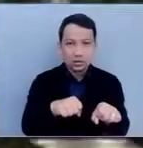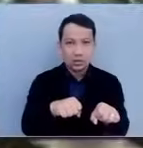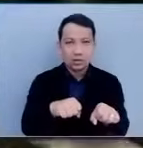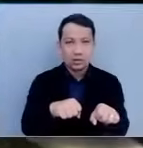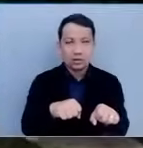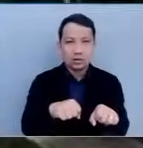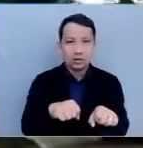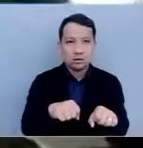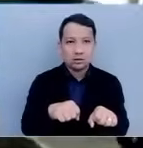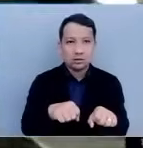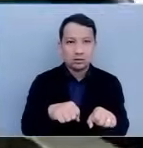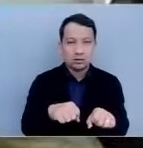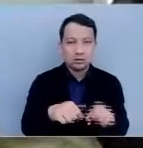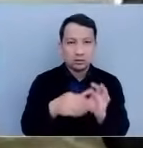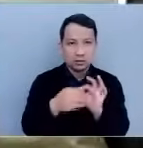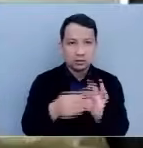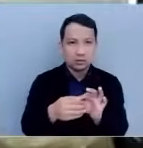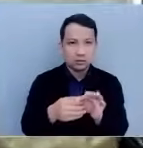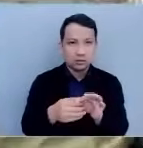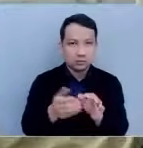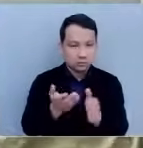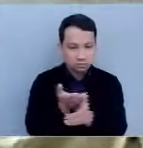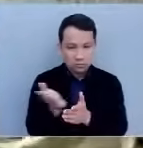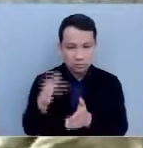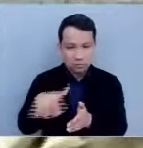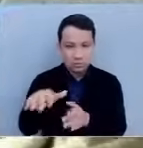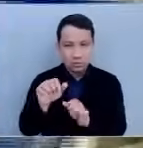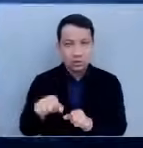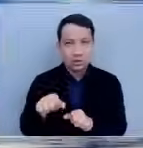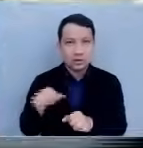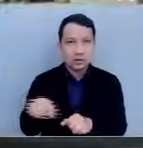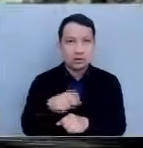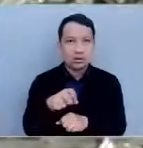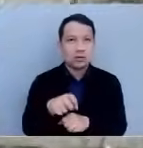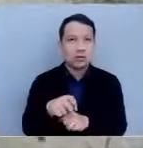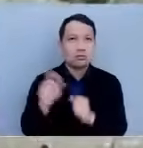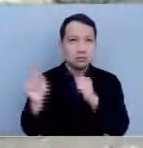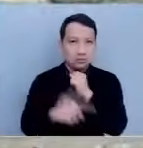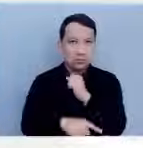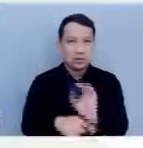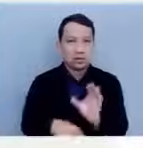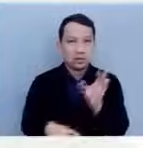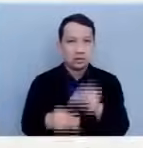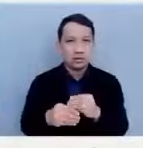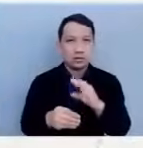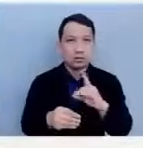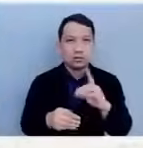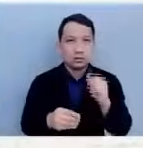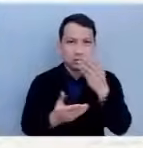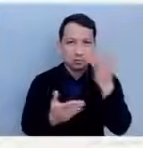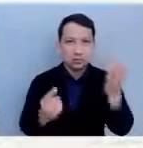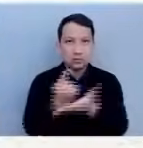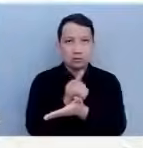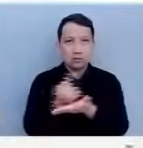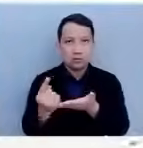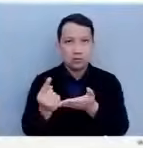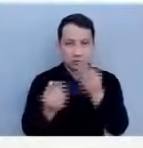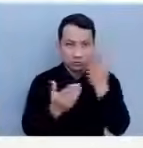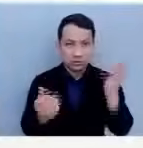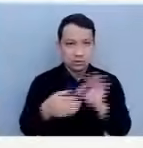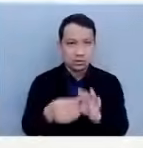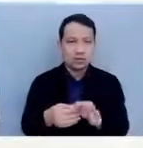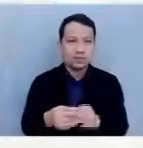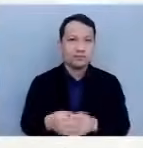ginagawa nila, sinasakop na talaga nila all throughout their travel, eh pagmumultahin na talaga sila ng MMDA after 1 week ng information